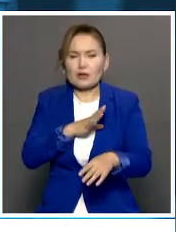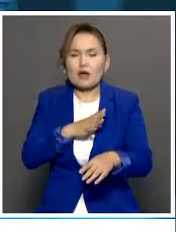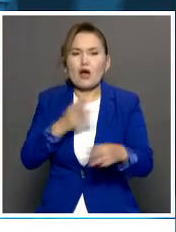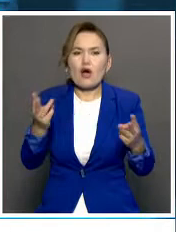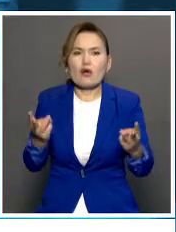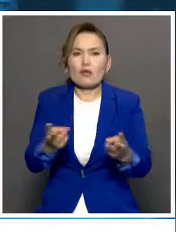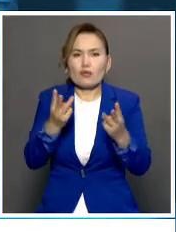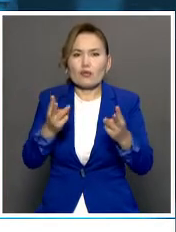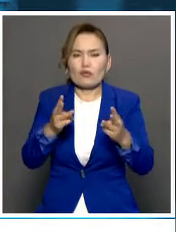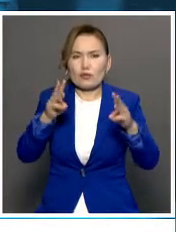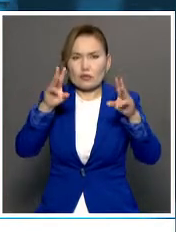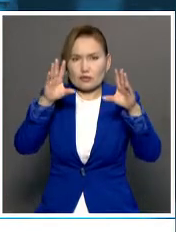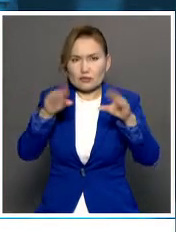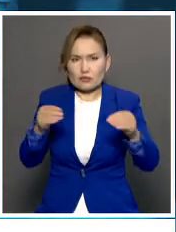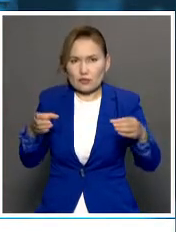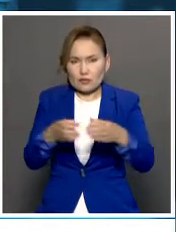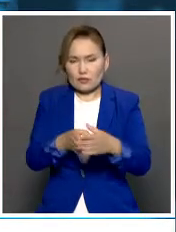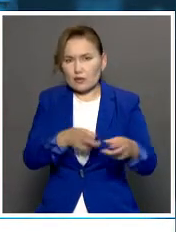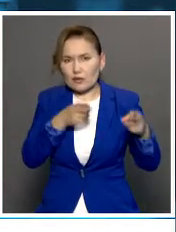құтқару құралдарымен